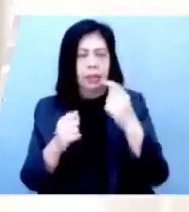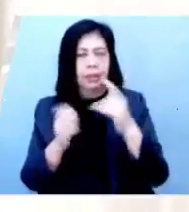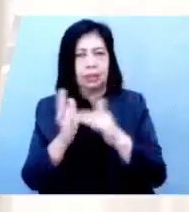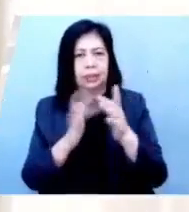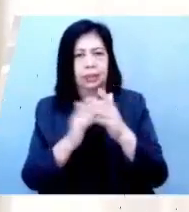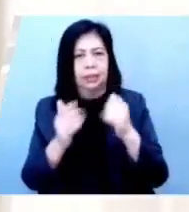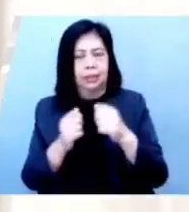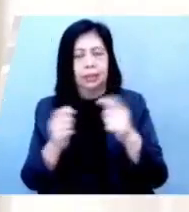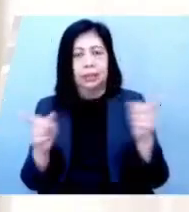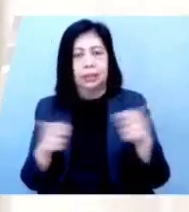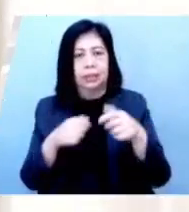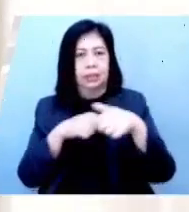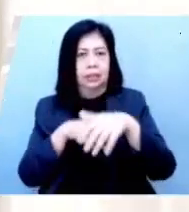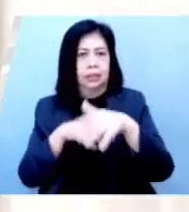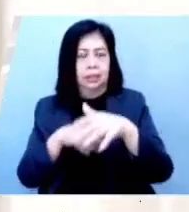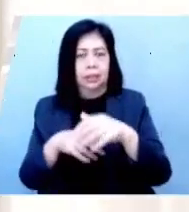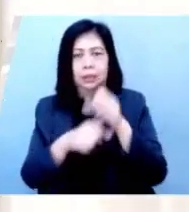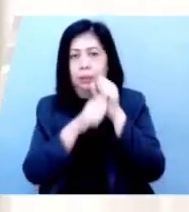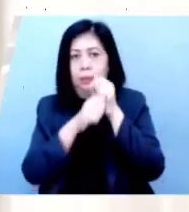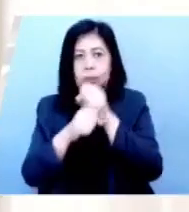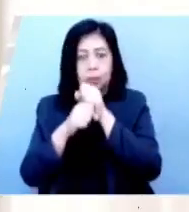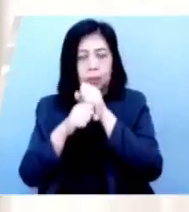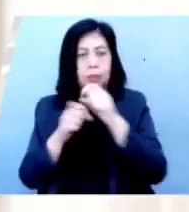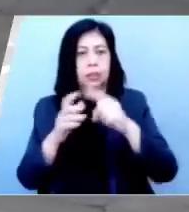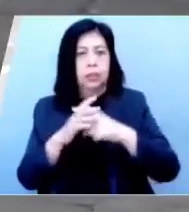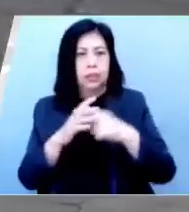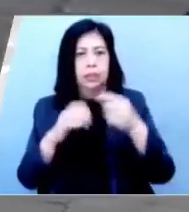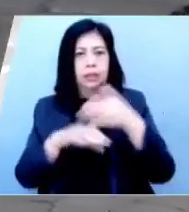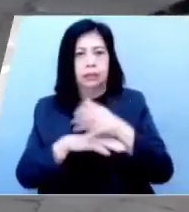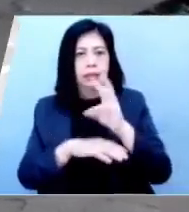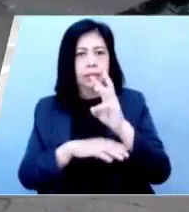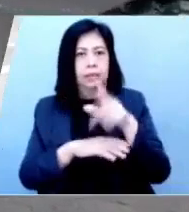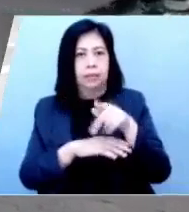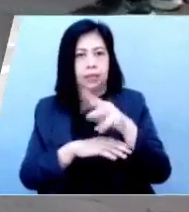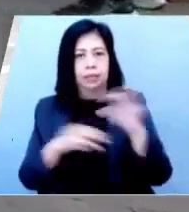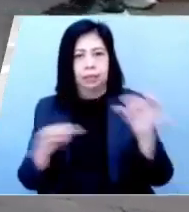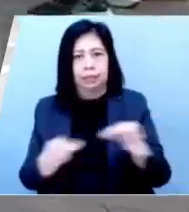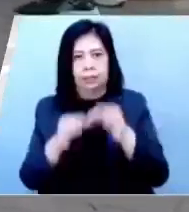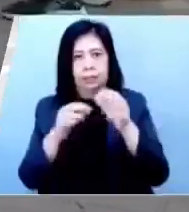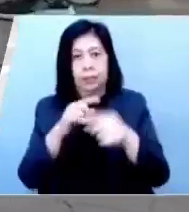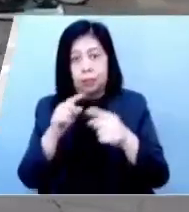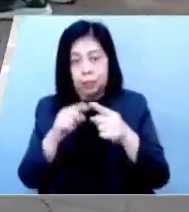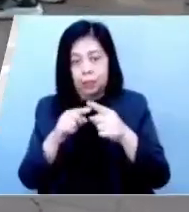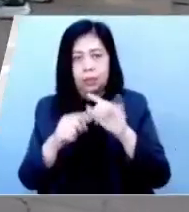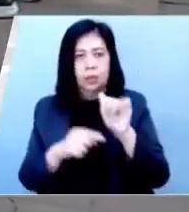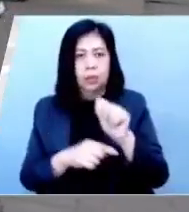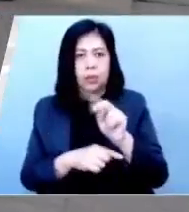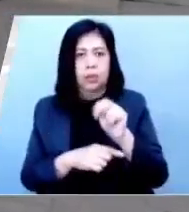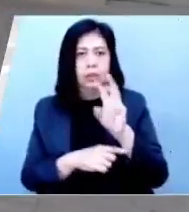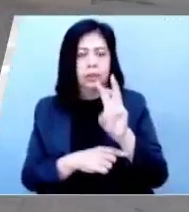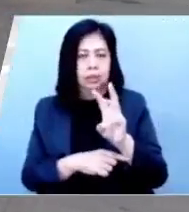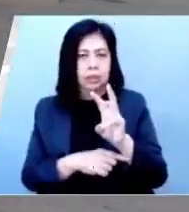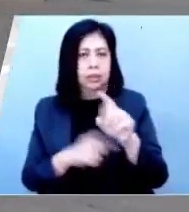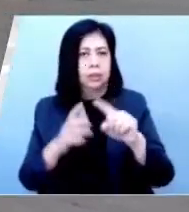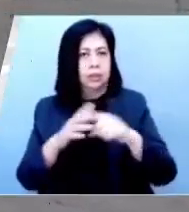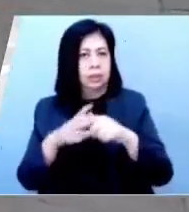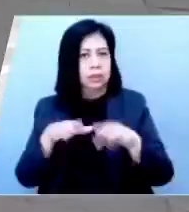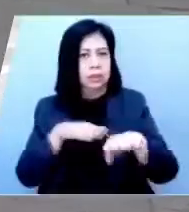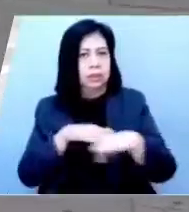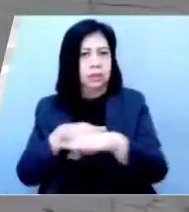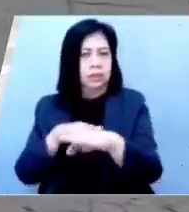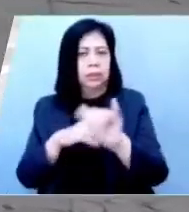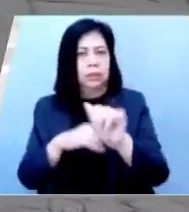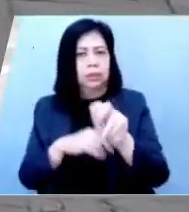ang Pahalik naman magsisimula Pagkatapos ng 6 pm ma sa January 6 Magsisimula naman ng translasyon sa January 9